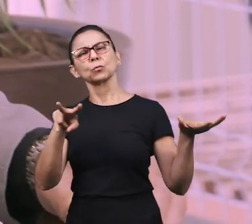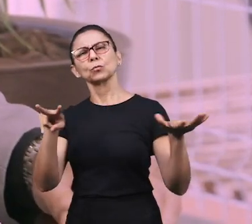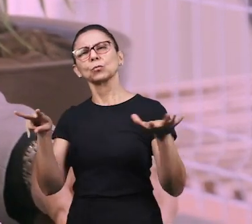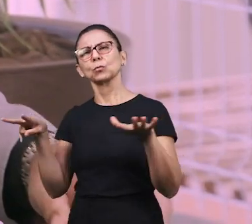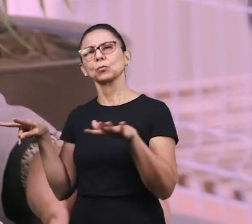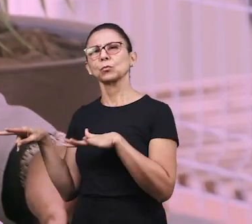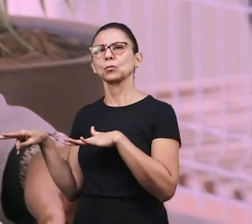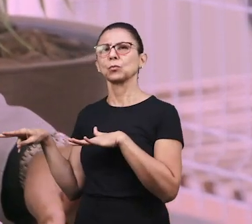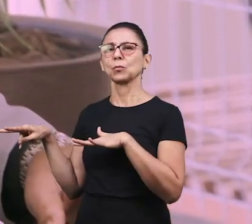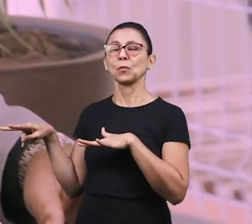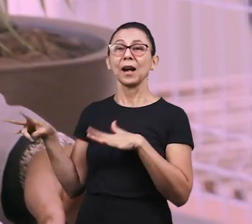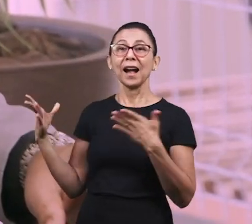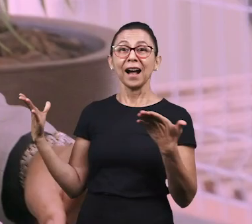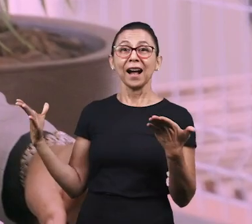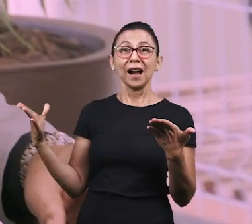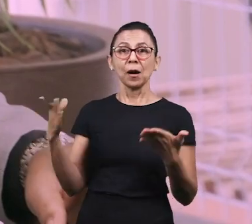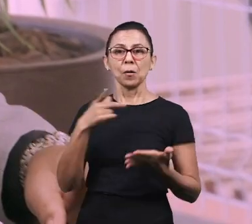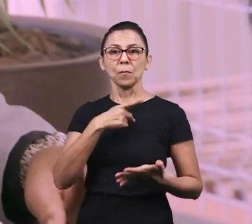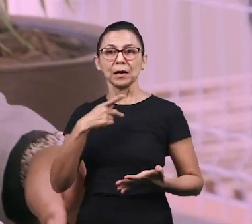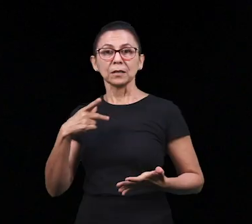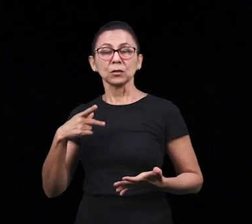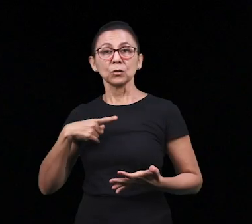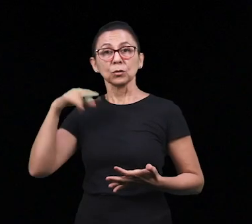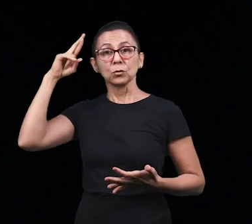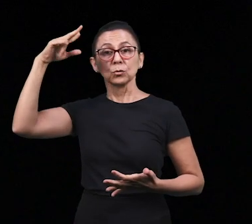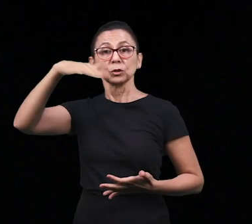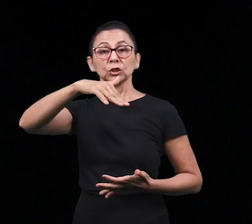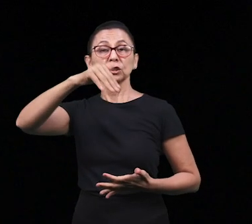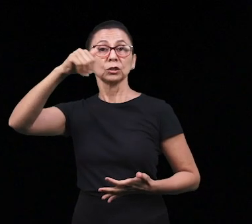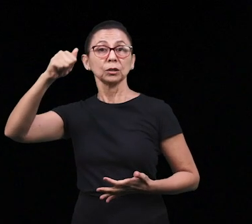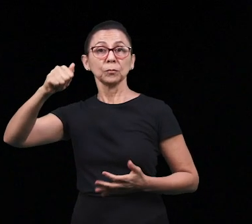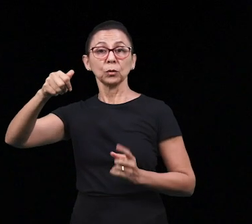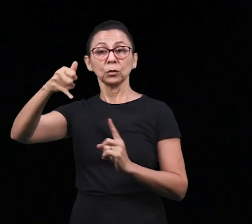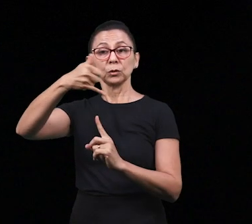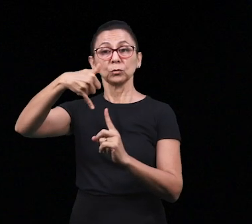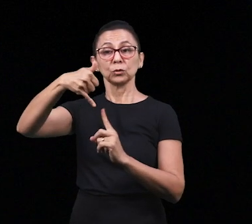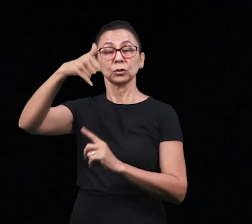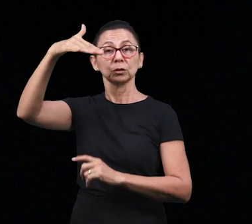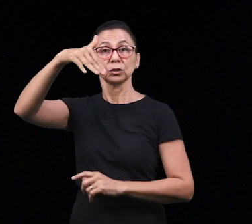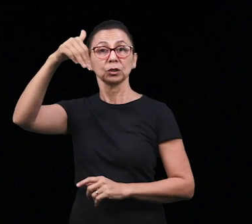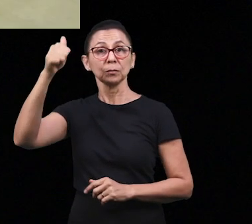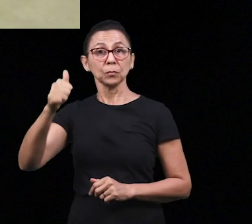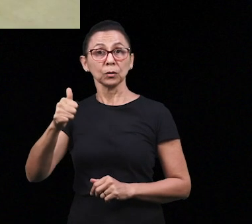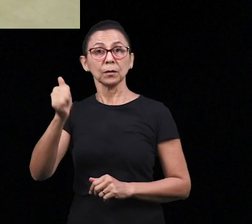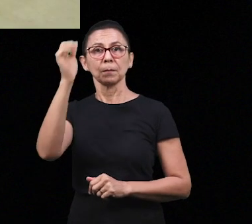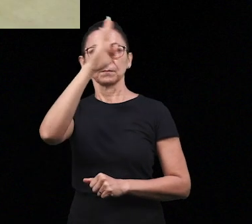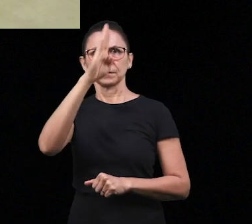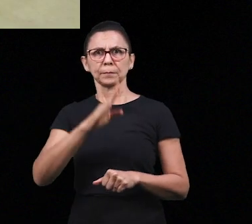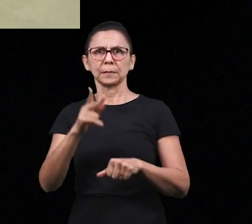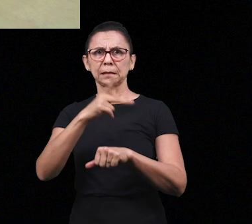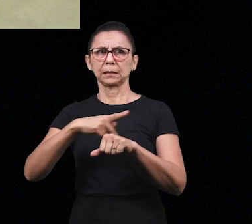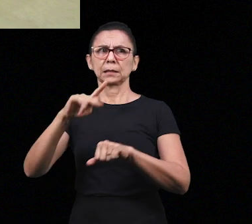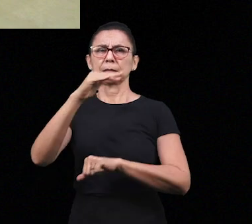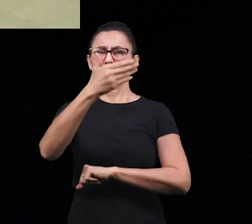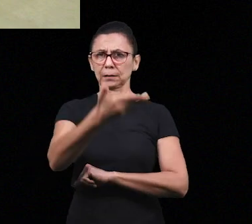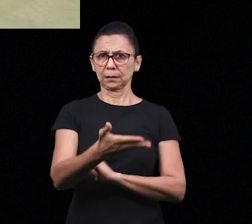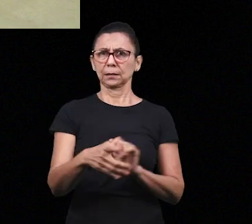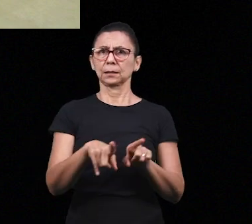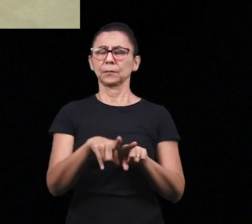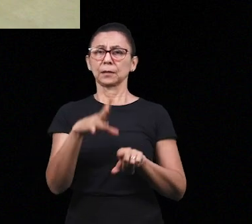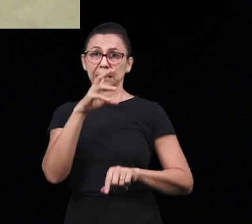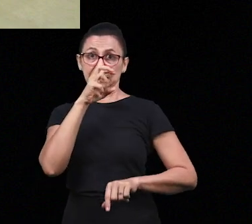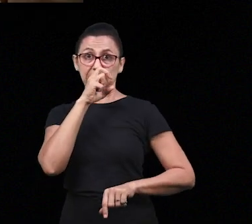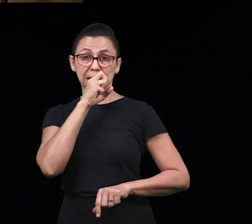des centaines de nouveaux pasteurs et ouins ont été levés dans tout le Brésil et à l'étranger. Et ce samedi, nous